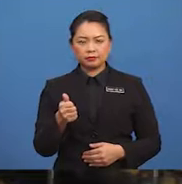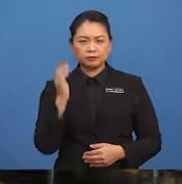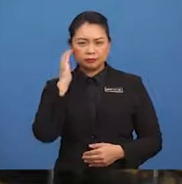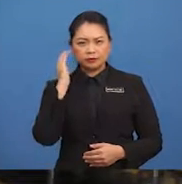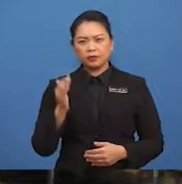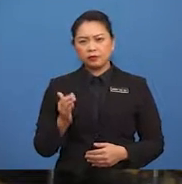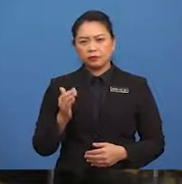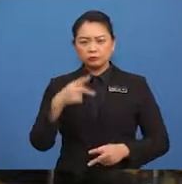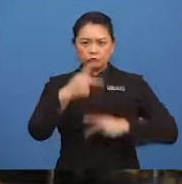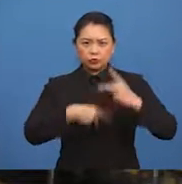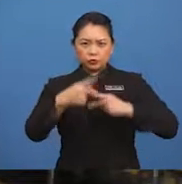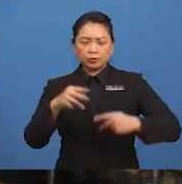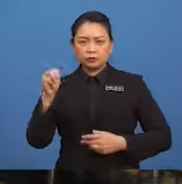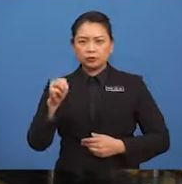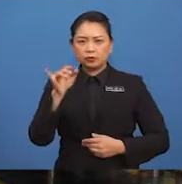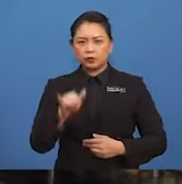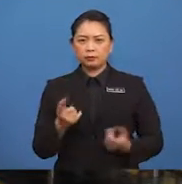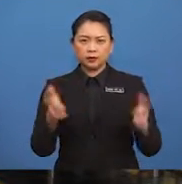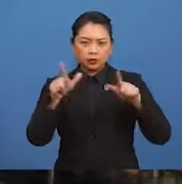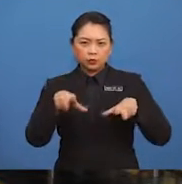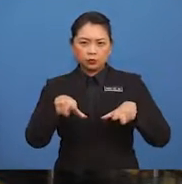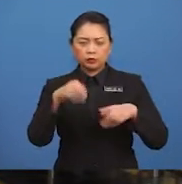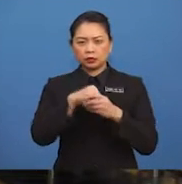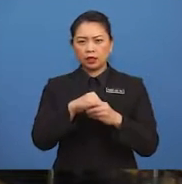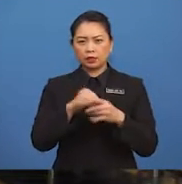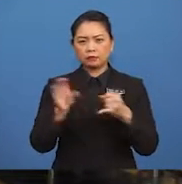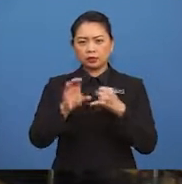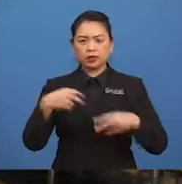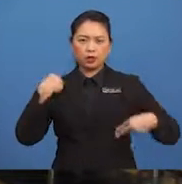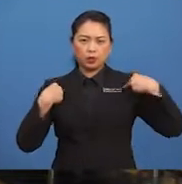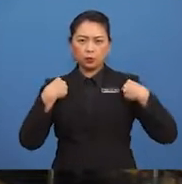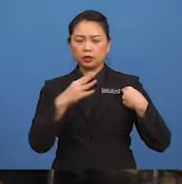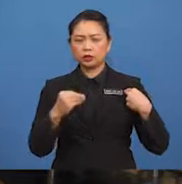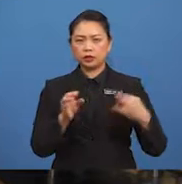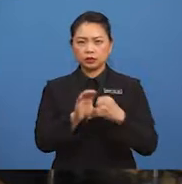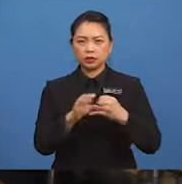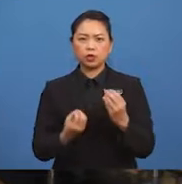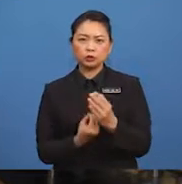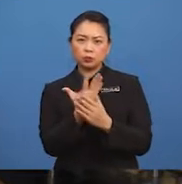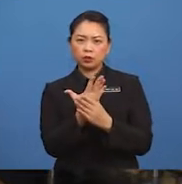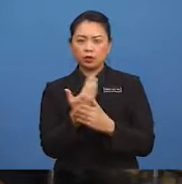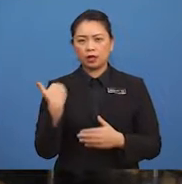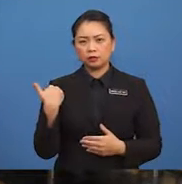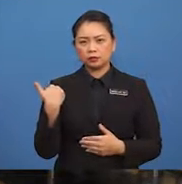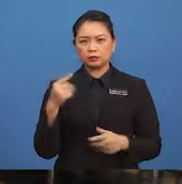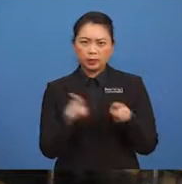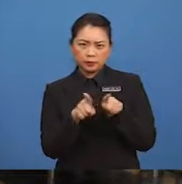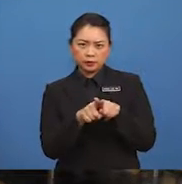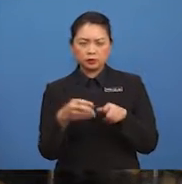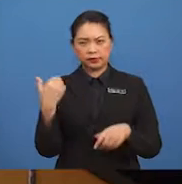proses mitosis yang berlaku di dalam sel haiwan dan sel tumbuhan adalah sama?